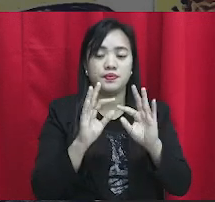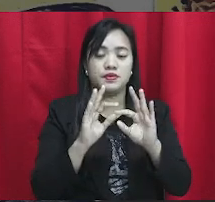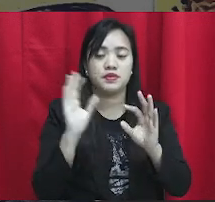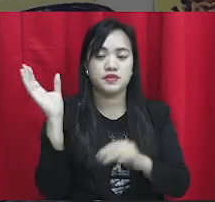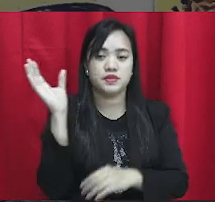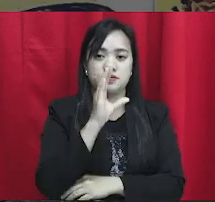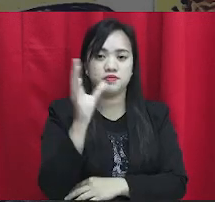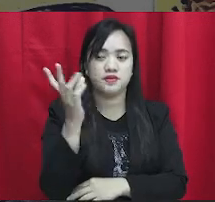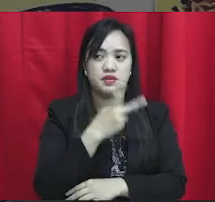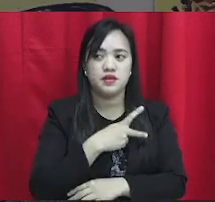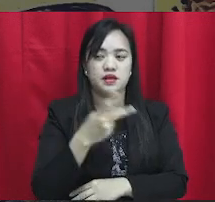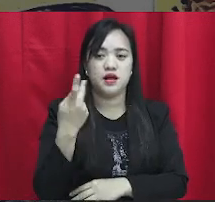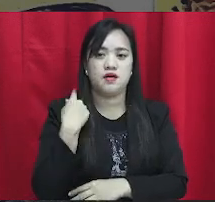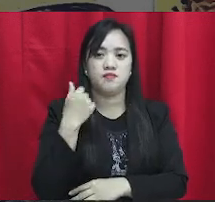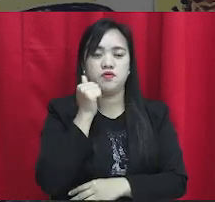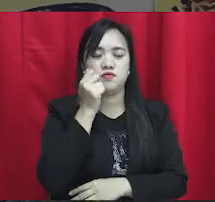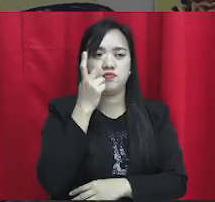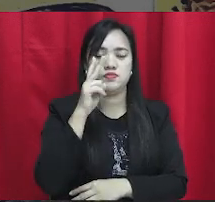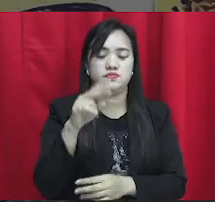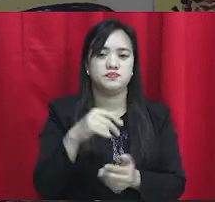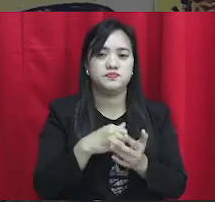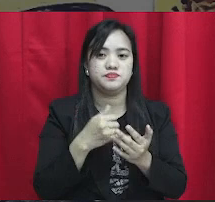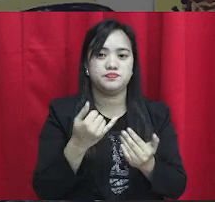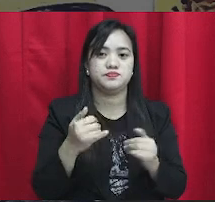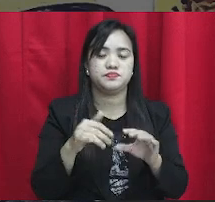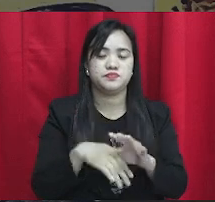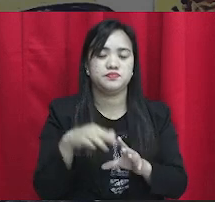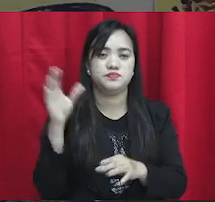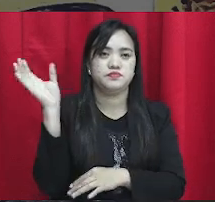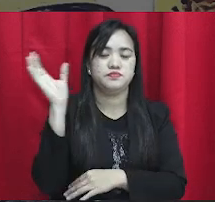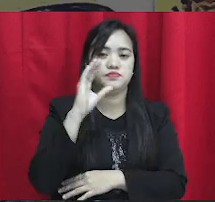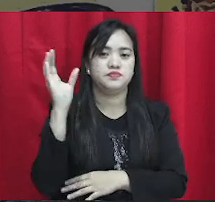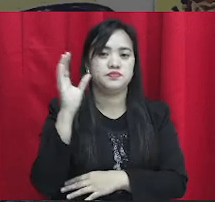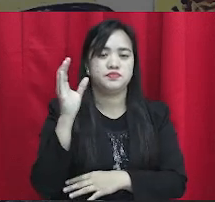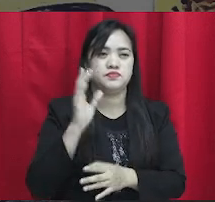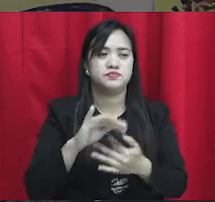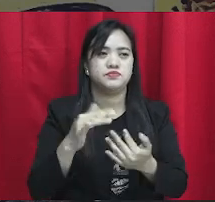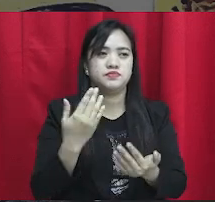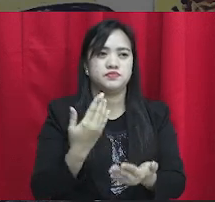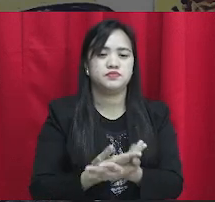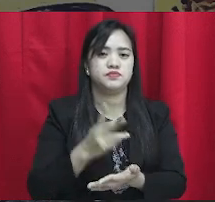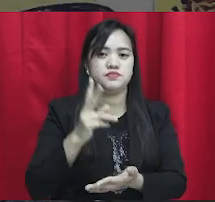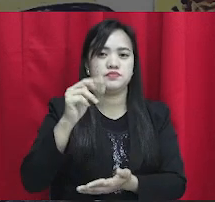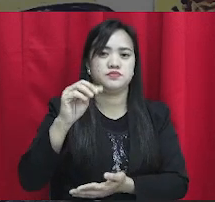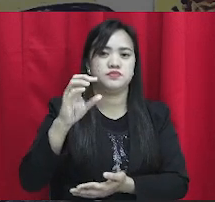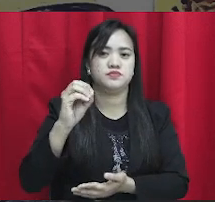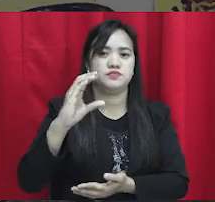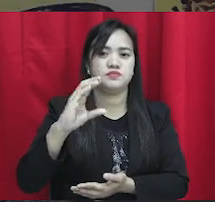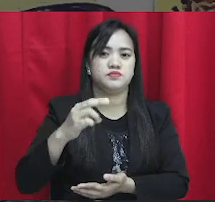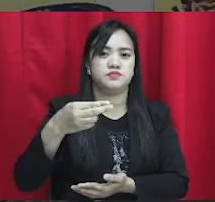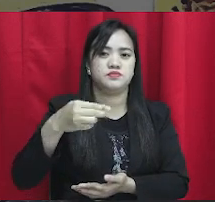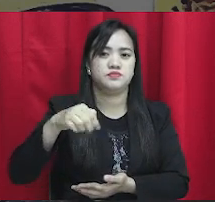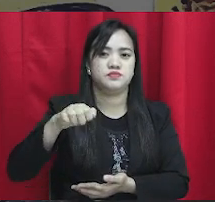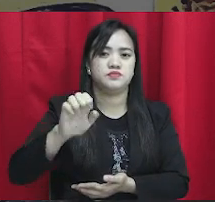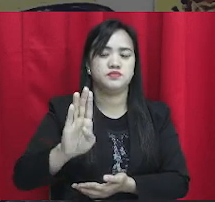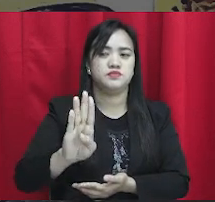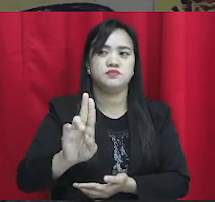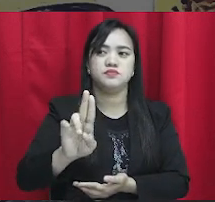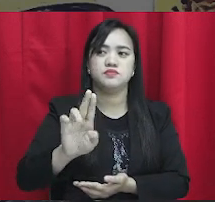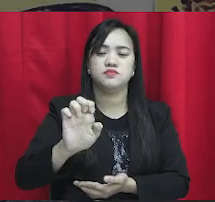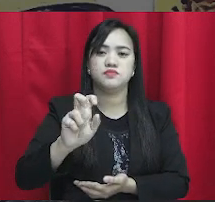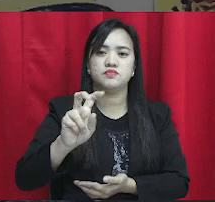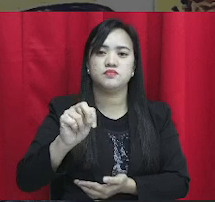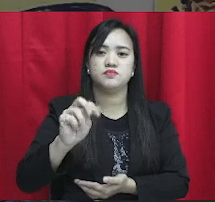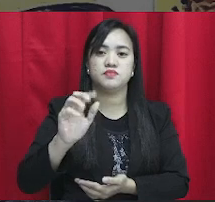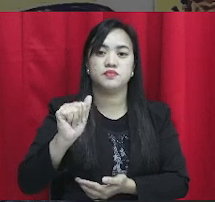Wow! Napang... Ayan ang talagang ano. Ang ng Pasko, yung kami hapla ng sobrena sa bahay. Ay, kompleto. Ay,